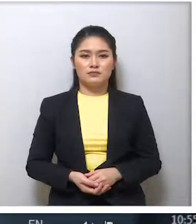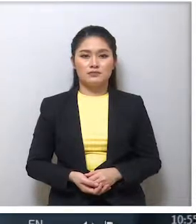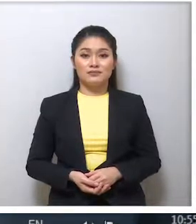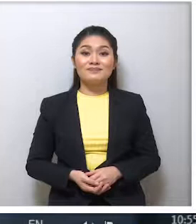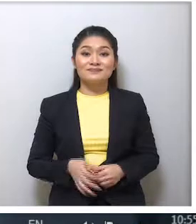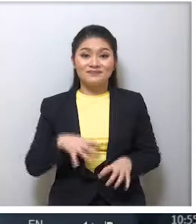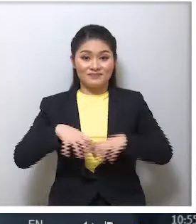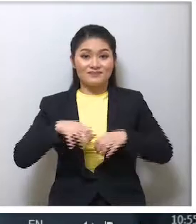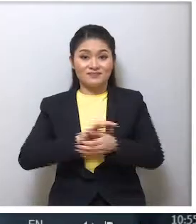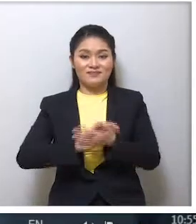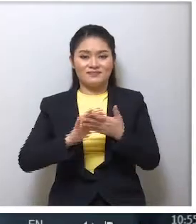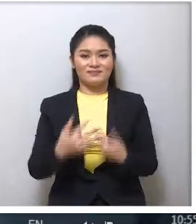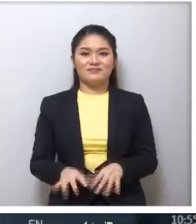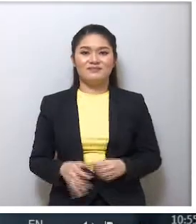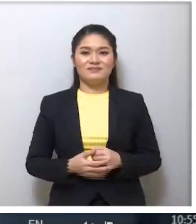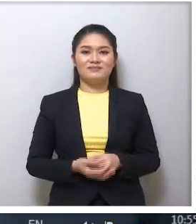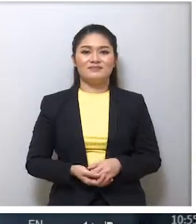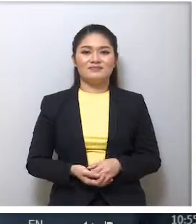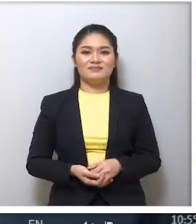พอได้แล้วเนี่ยเรา